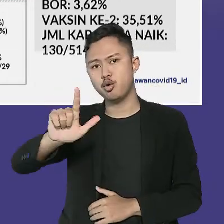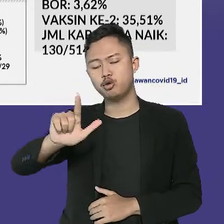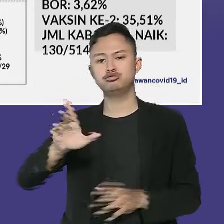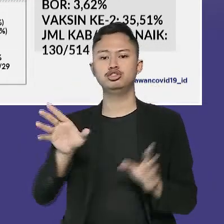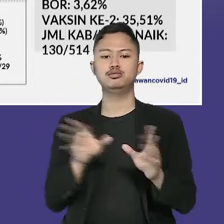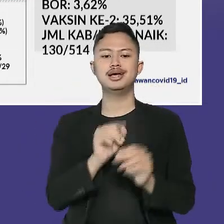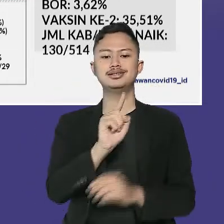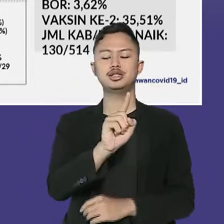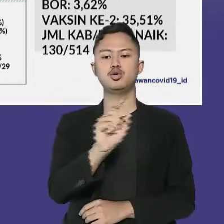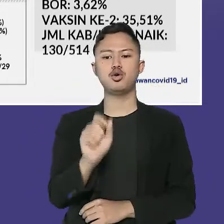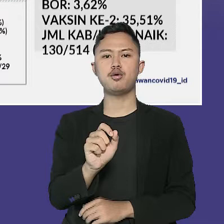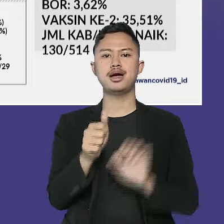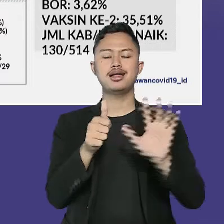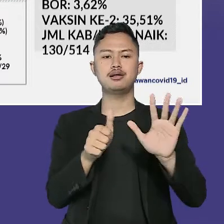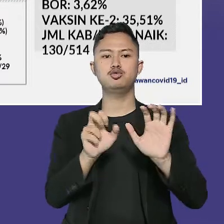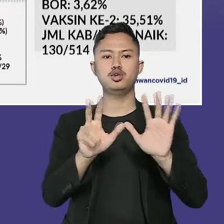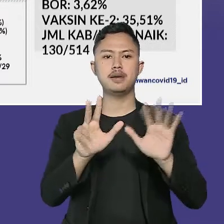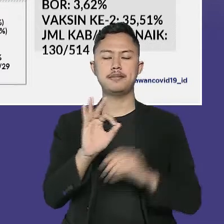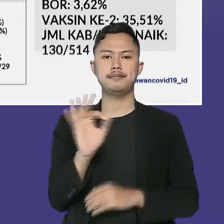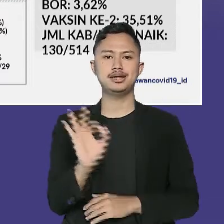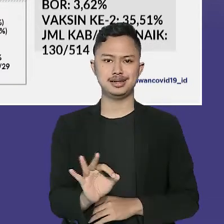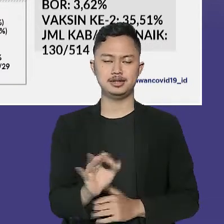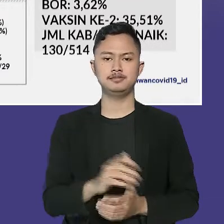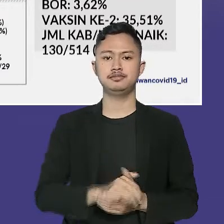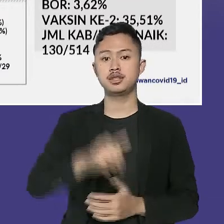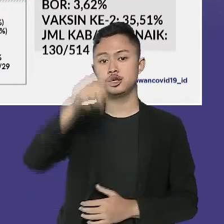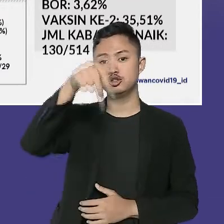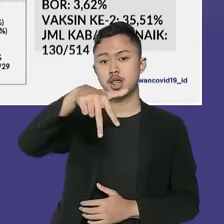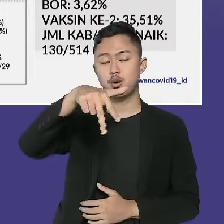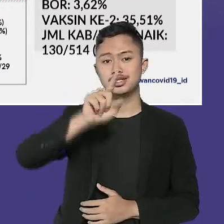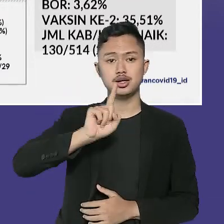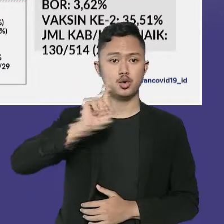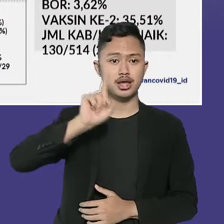yaitu 1,68%, Sulawesi Utara